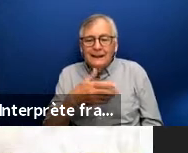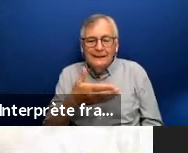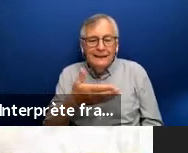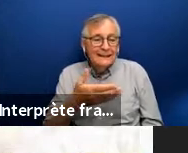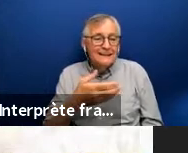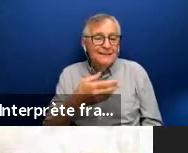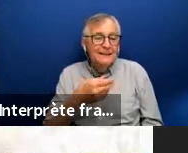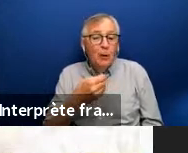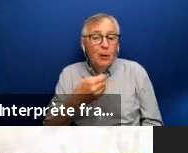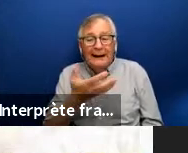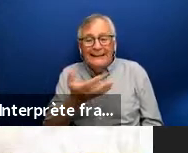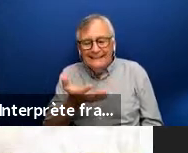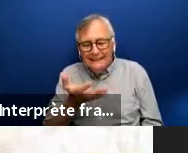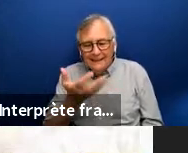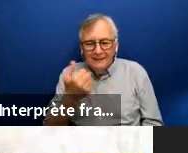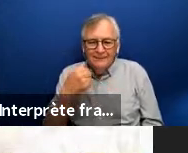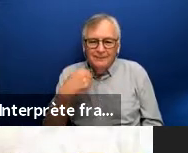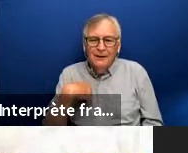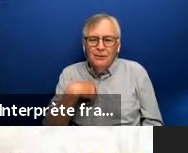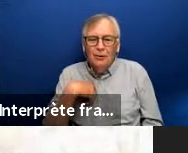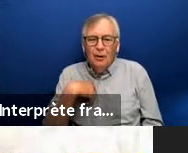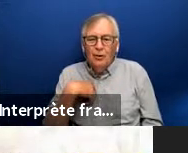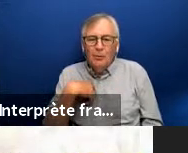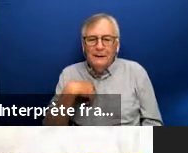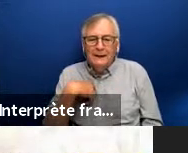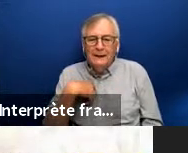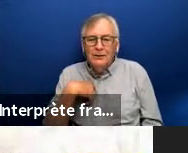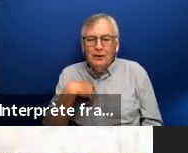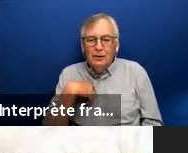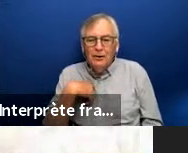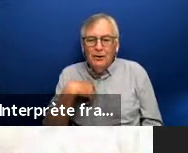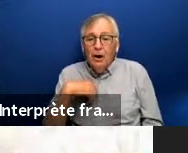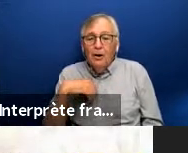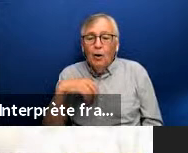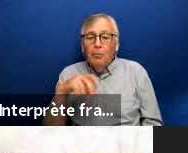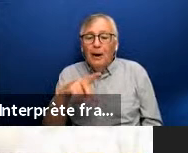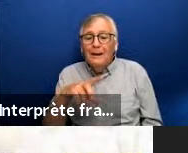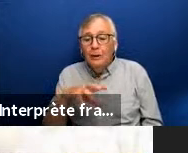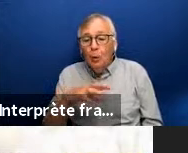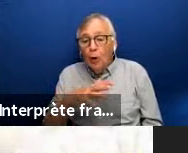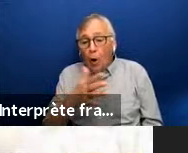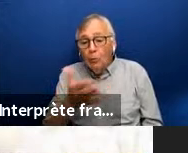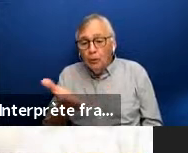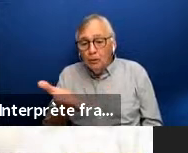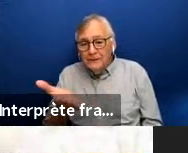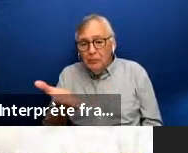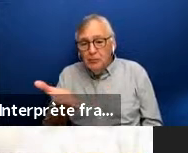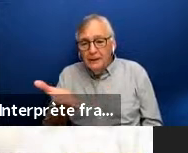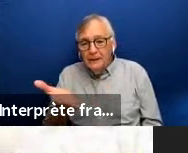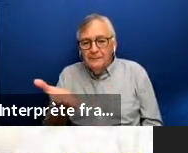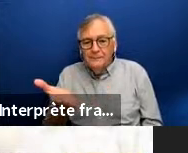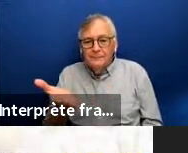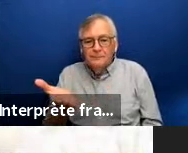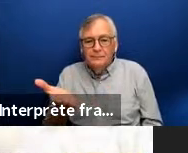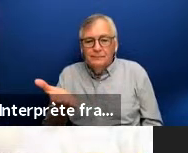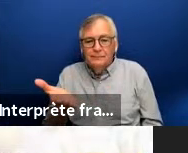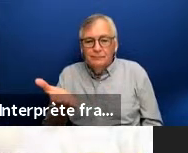C'était des activités de pratique. Donc, peut-être, là, on peut aller au nombre, si vous